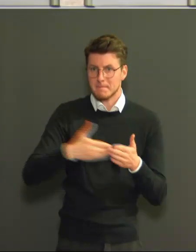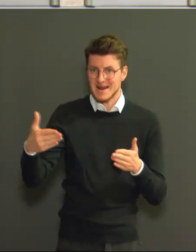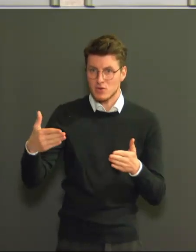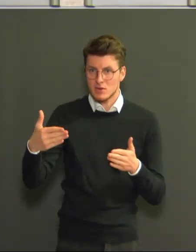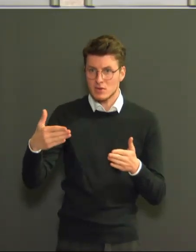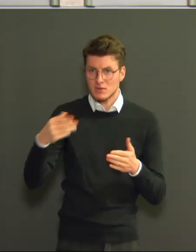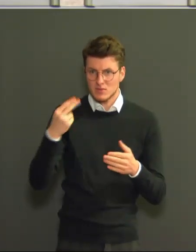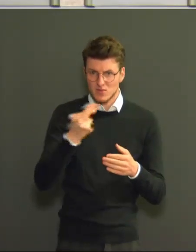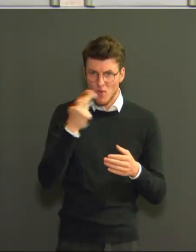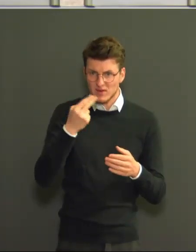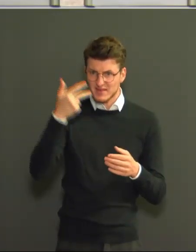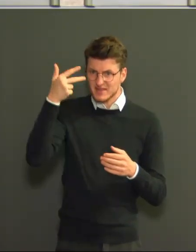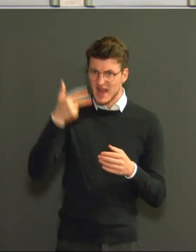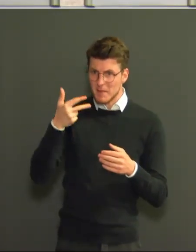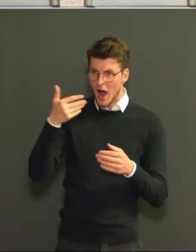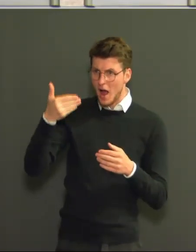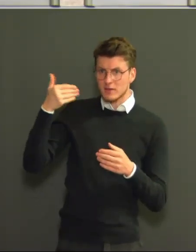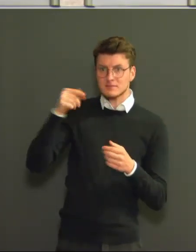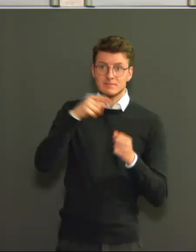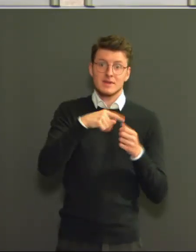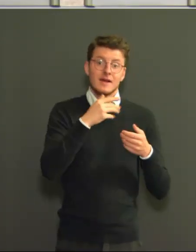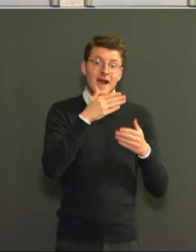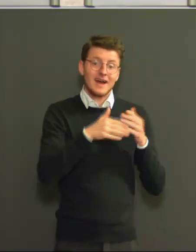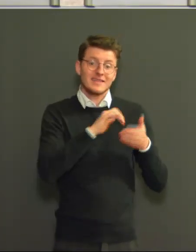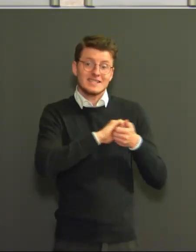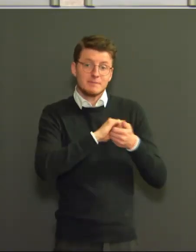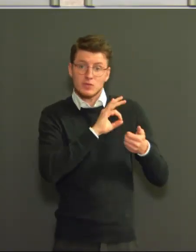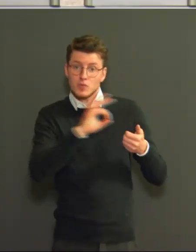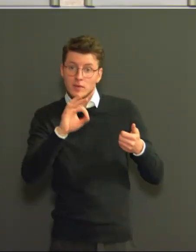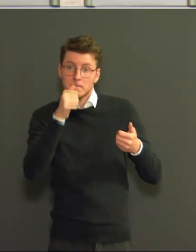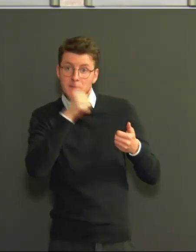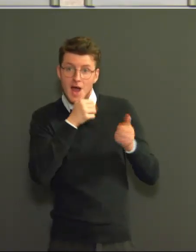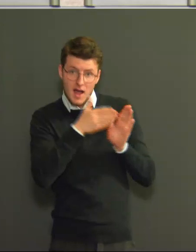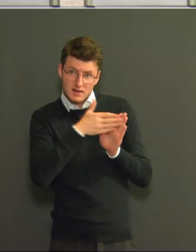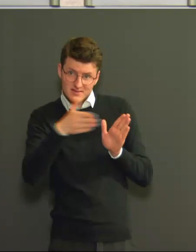maanden, van einde december tot en met maart, om de eerste 2